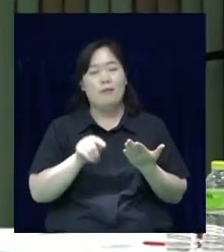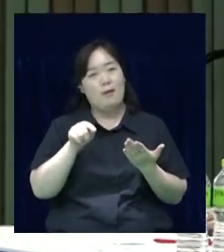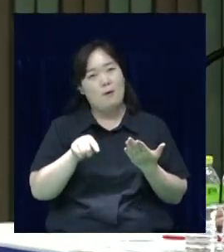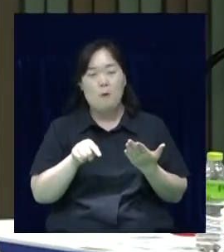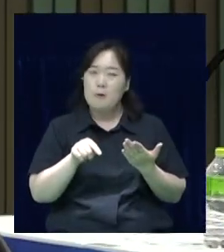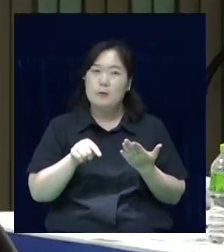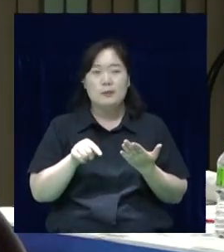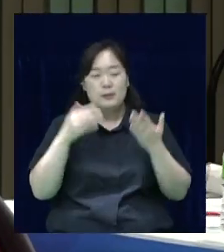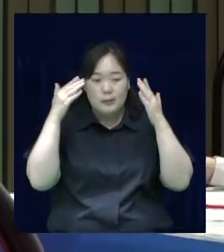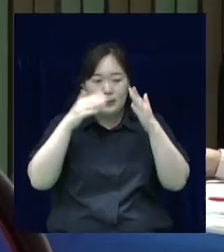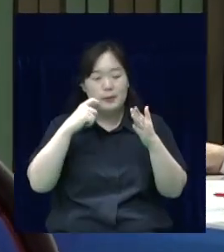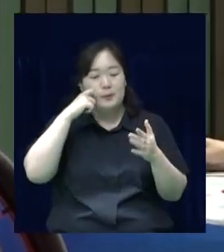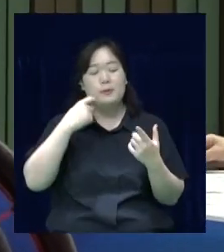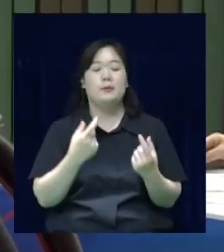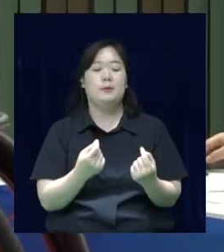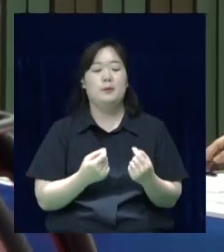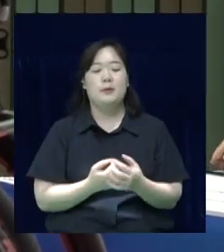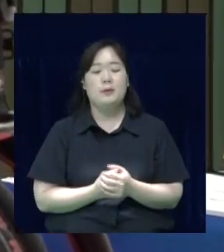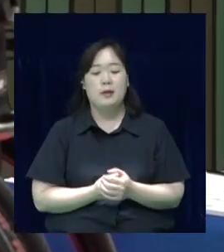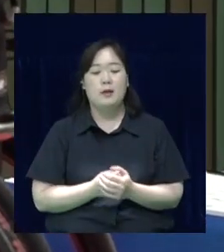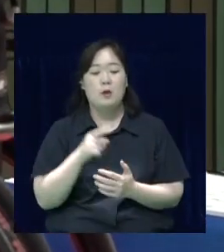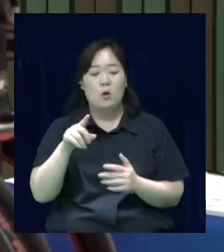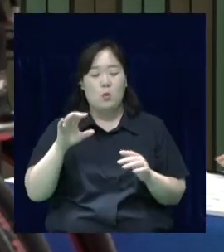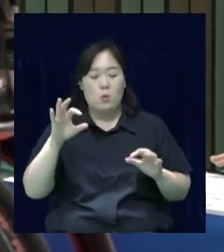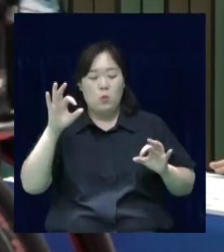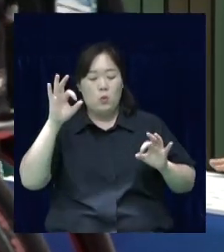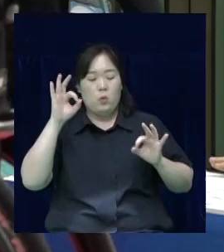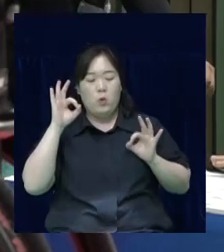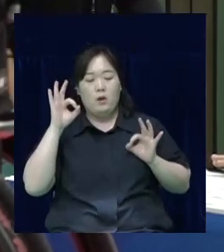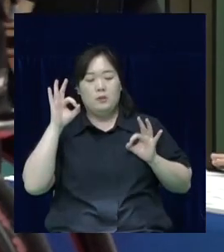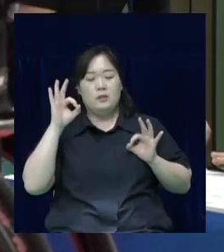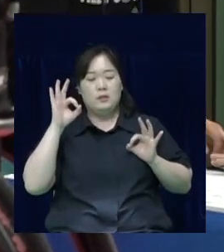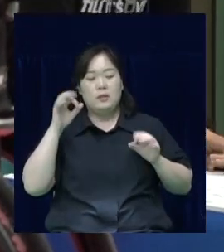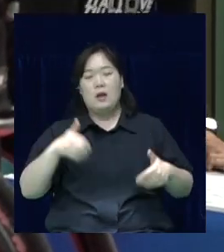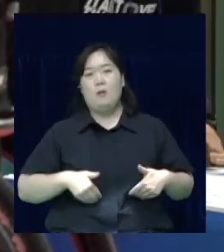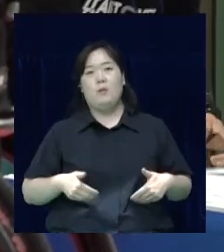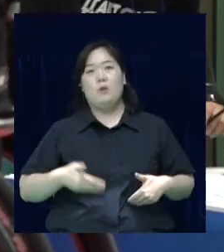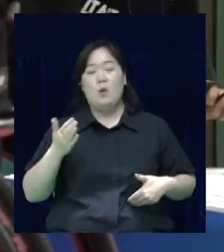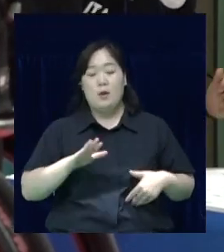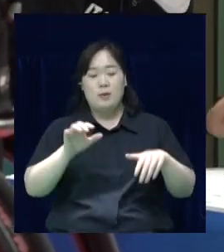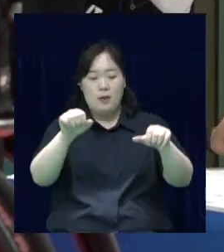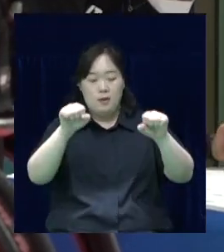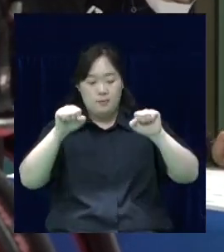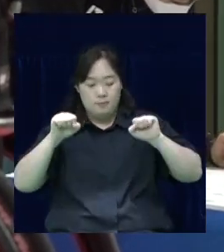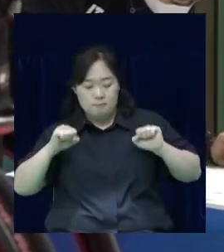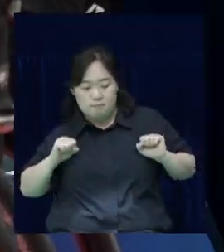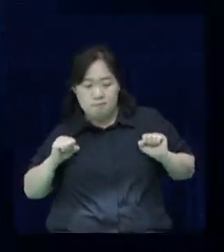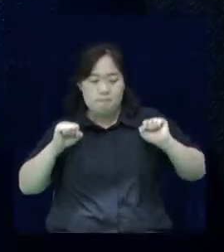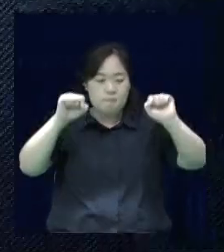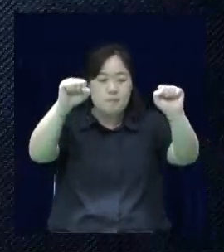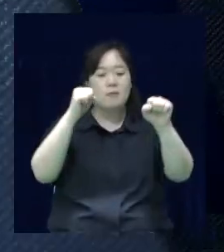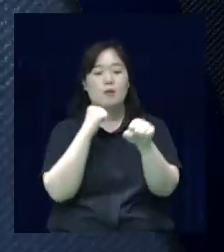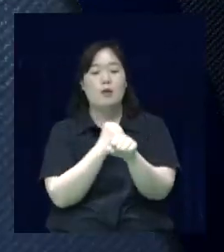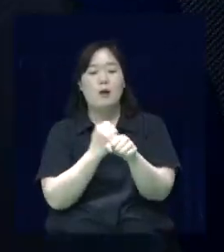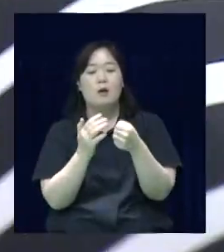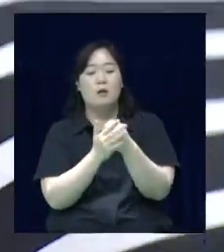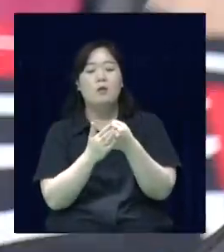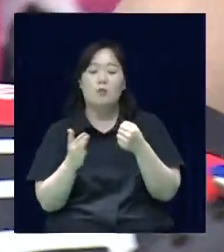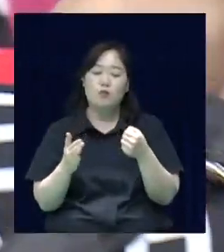많다 보니까 그 전기 동작에 대한 어려움을 겪고 있는 것 같습니다. 그러니까 그것은 역시나 훈련의 어떤